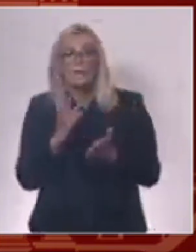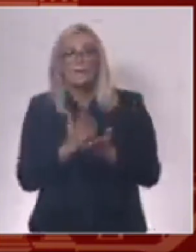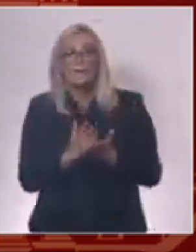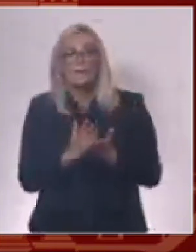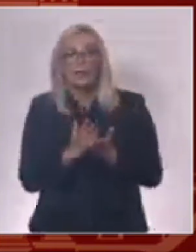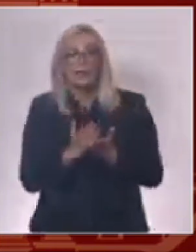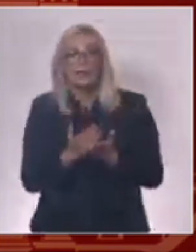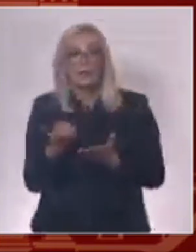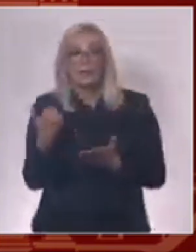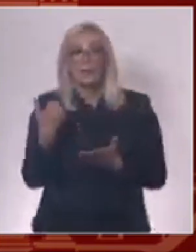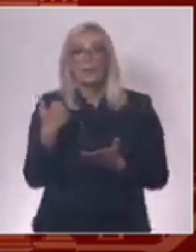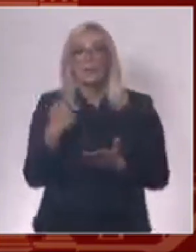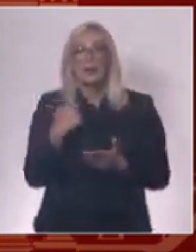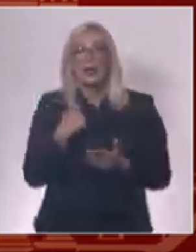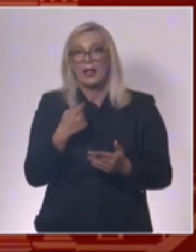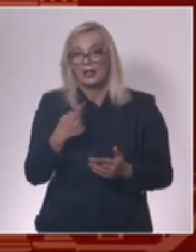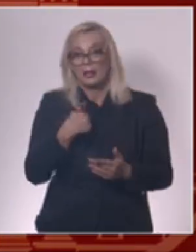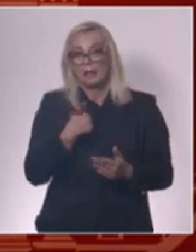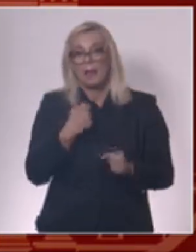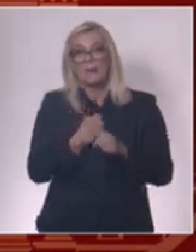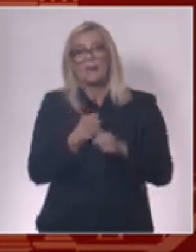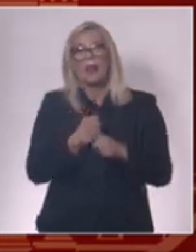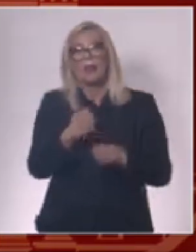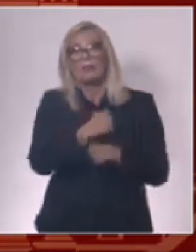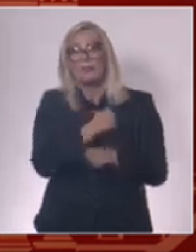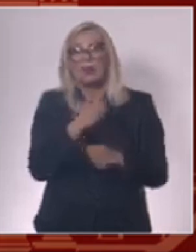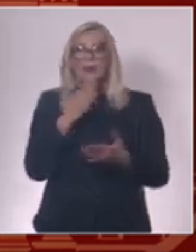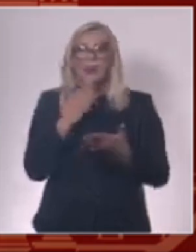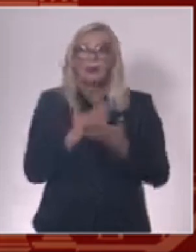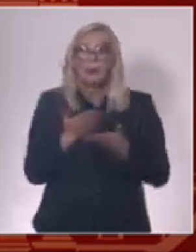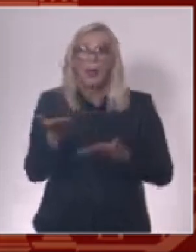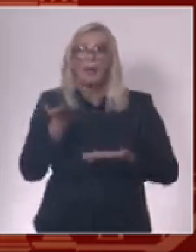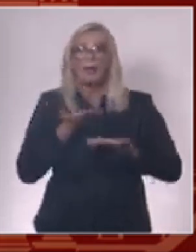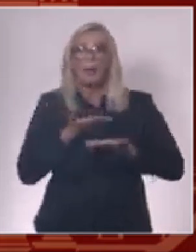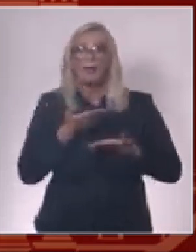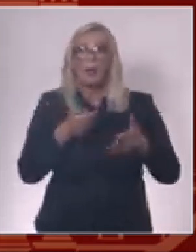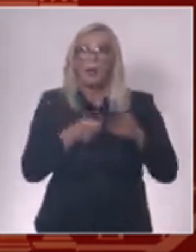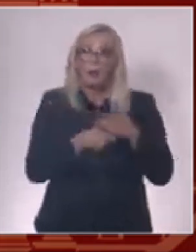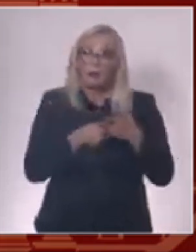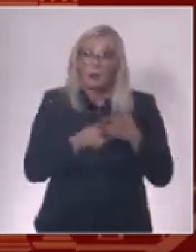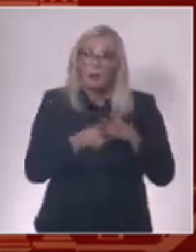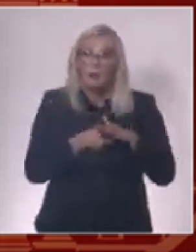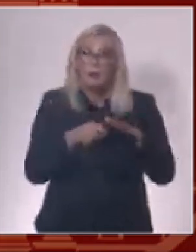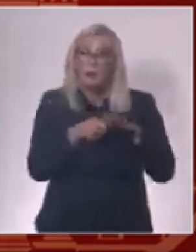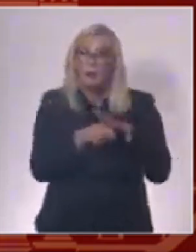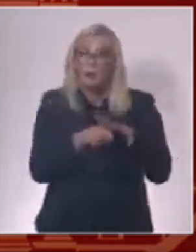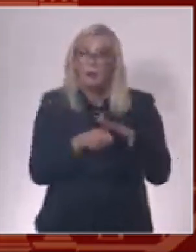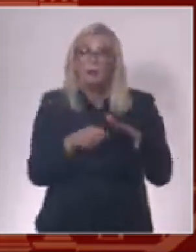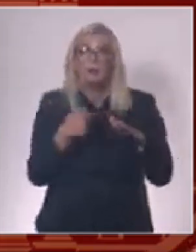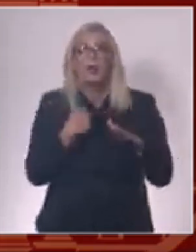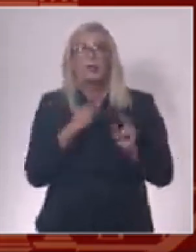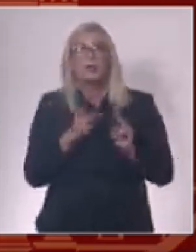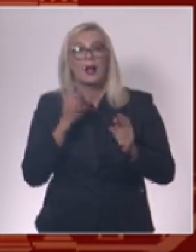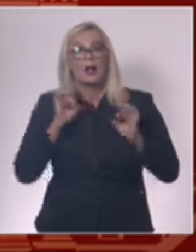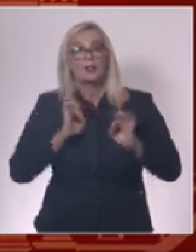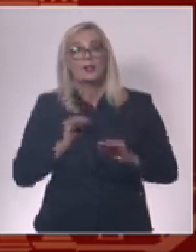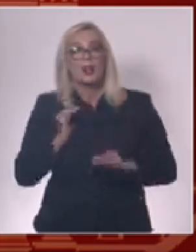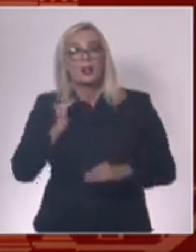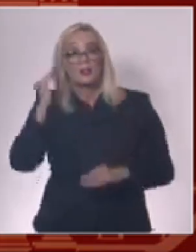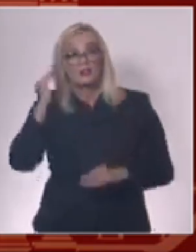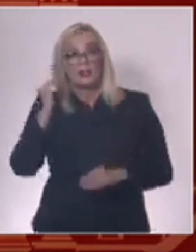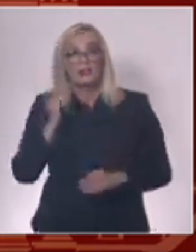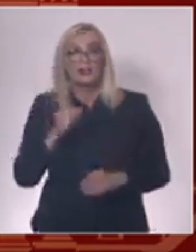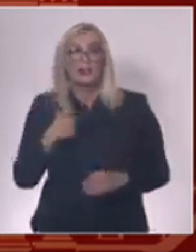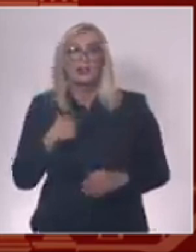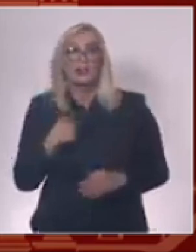мене, имаше обид за да ми биде понуден подкуп, со кој што јас, како претседател на владата,